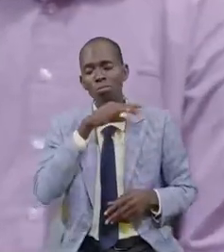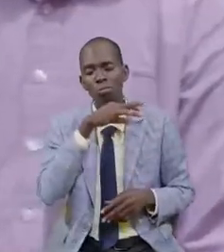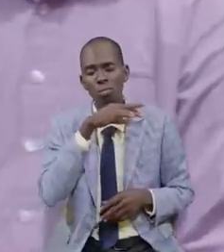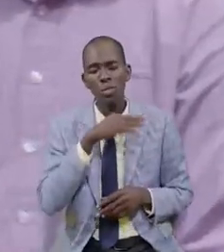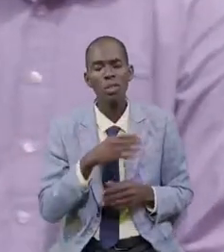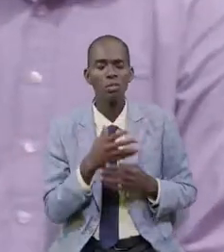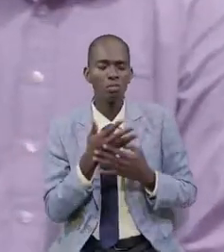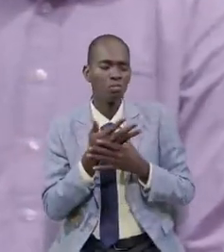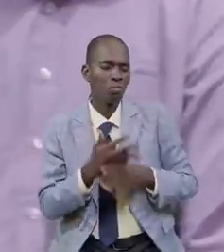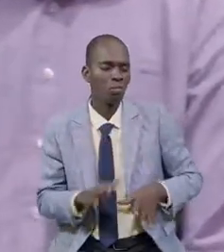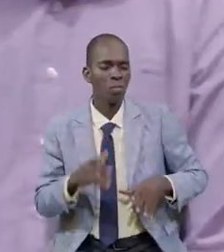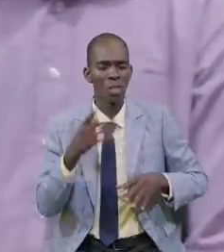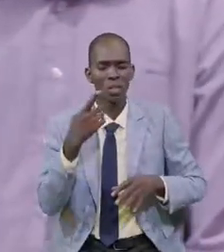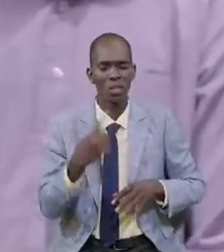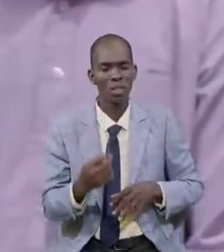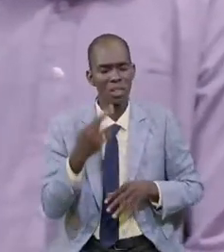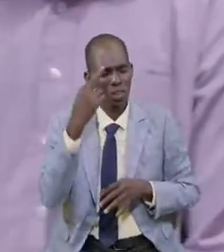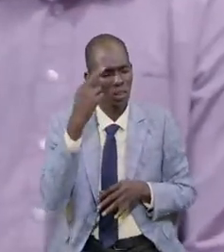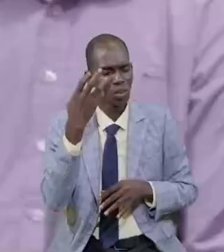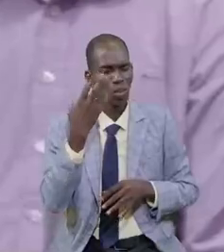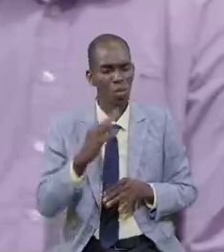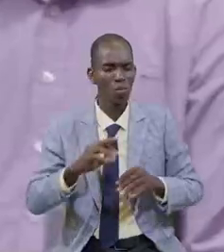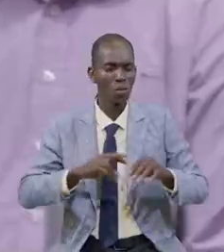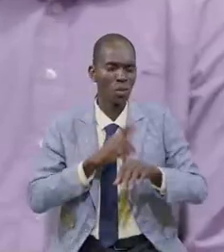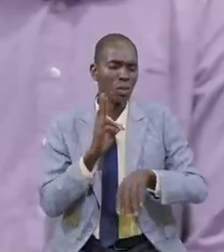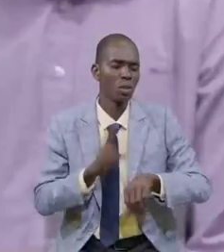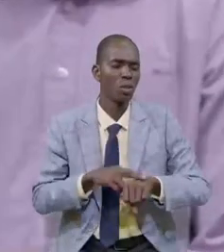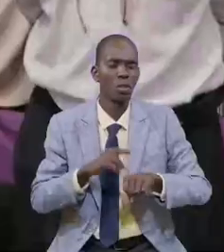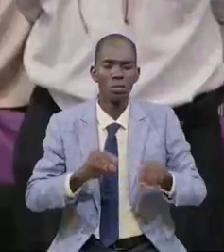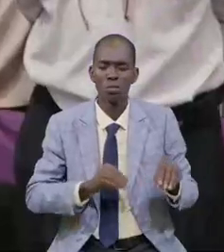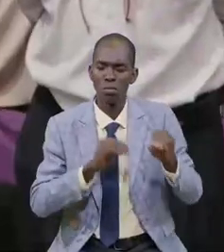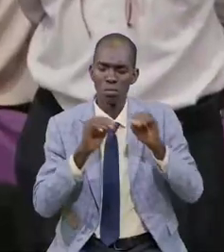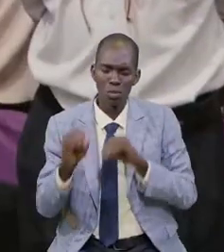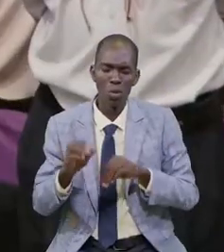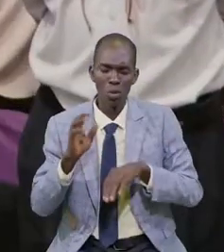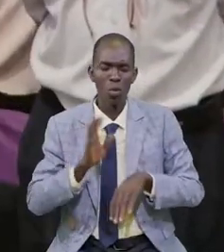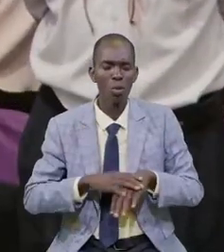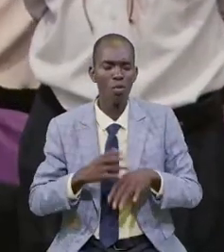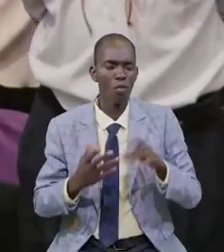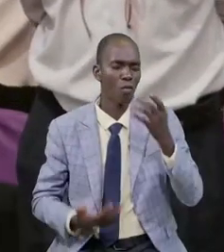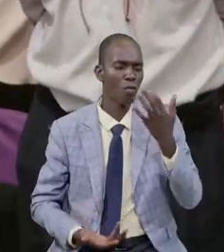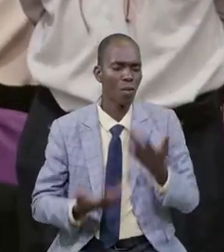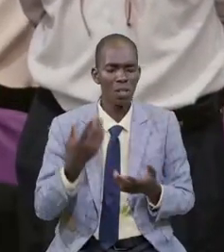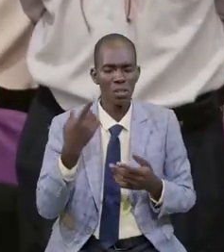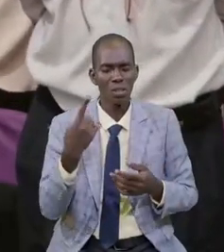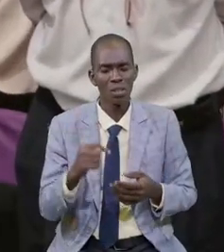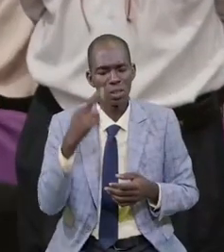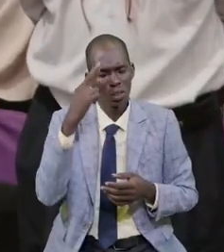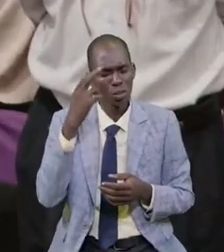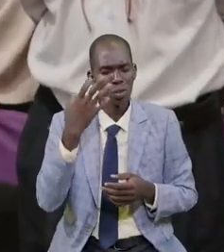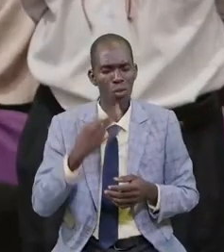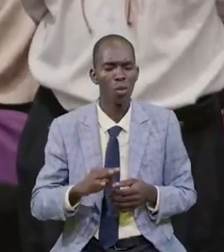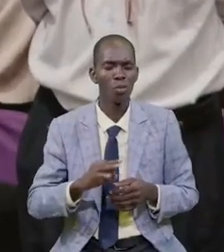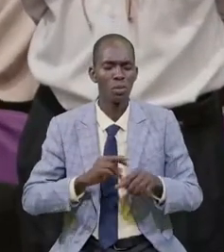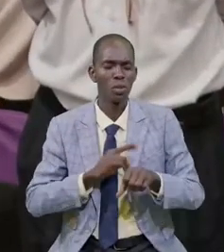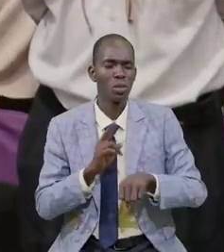qui souille le cou de la nature. Ça met en flamme, en feu, le